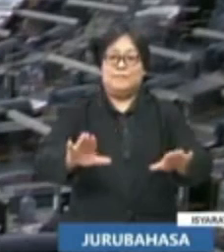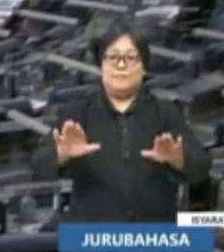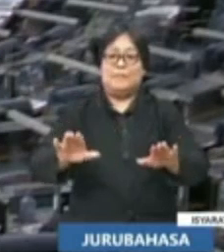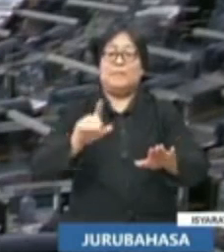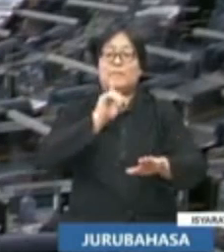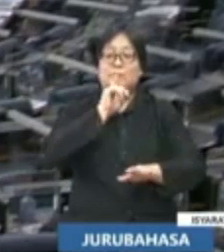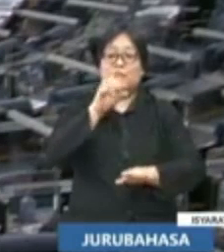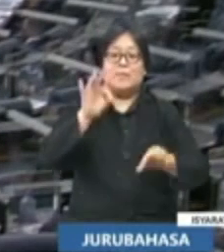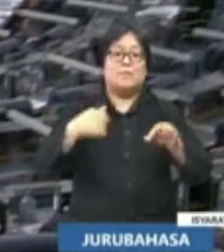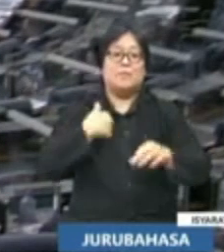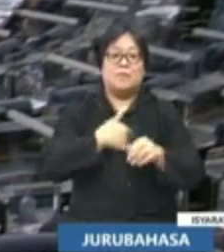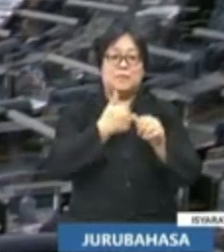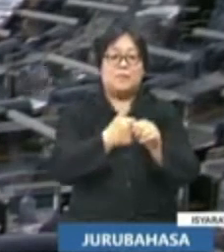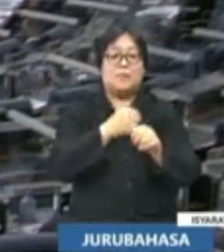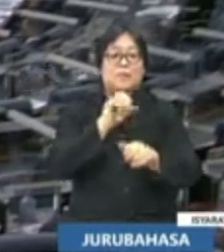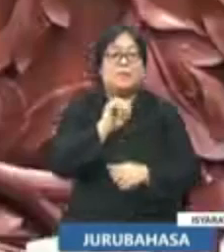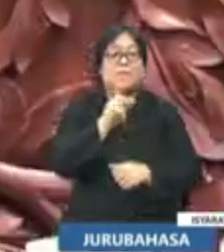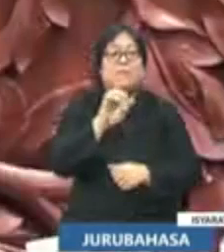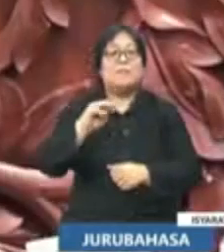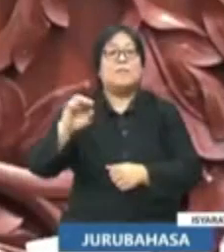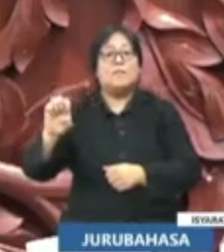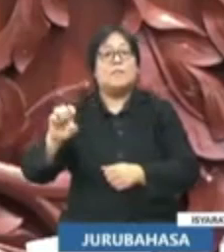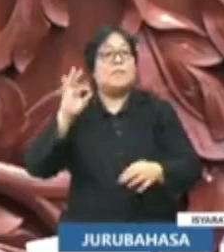Dikorum. Sebenarnya kalau kita ikut Eskin Mei,